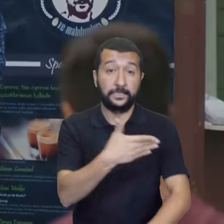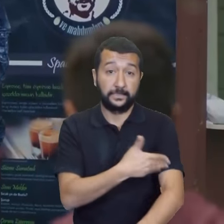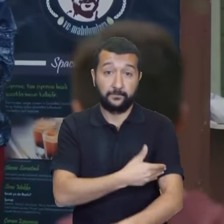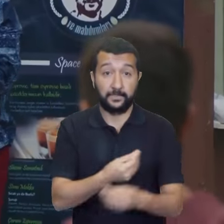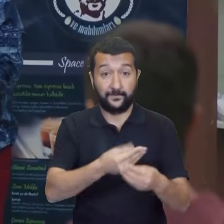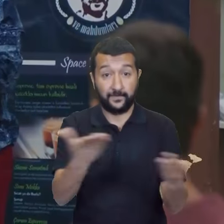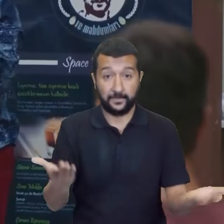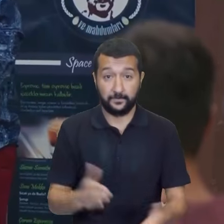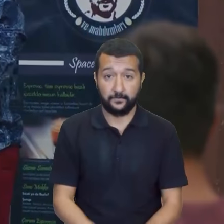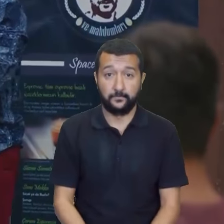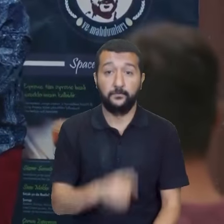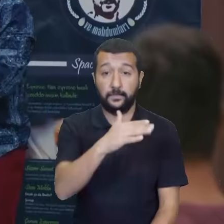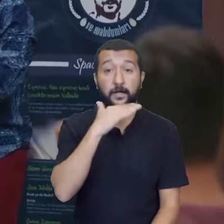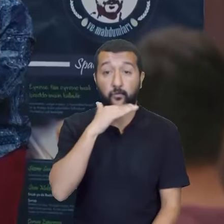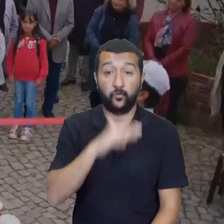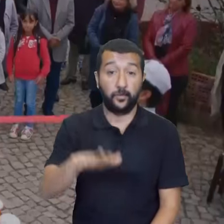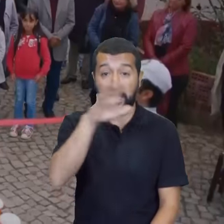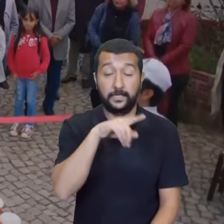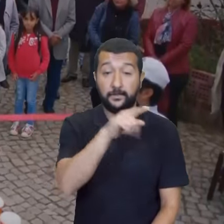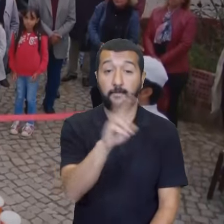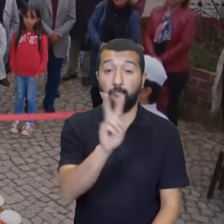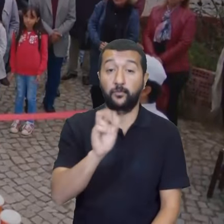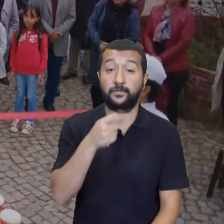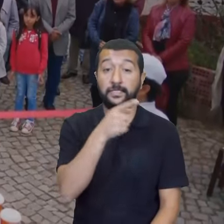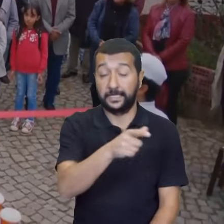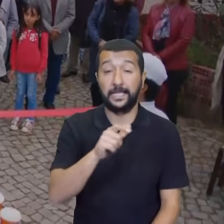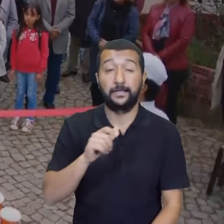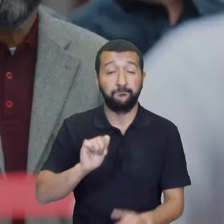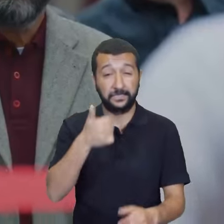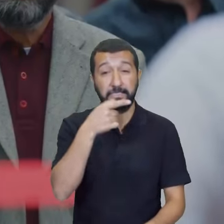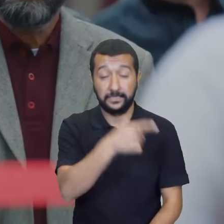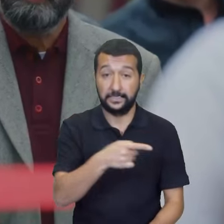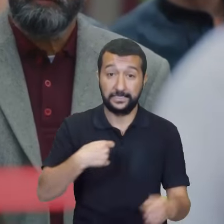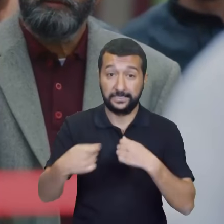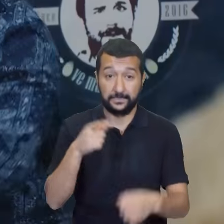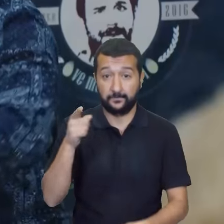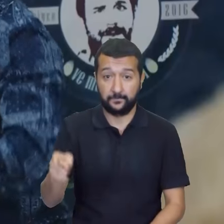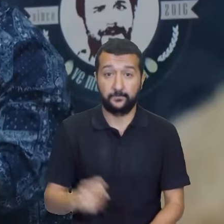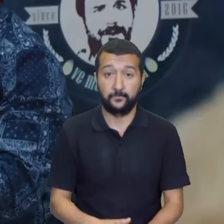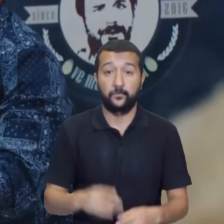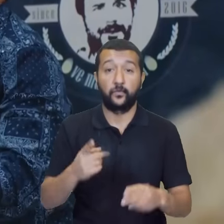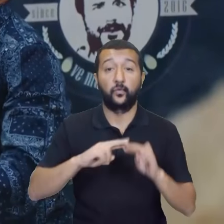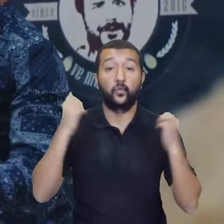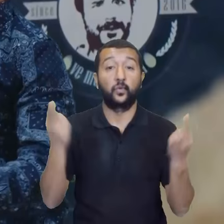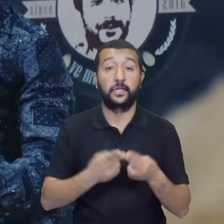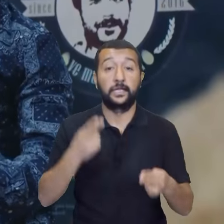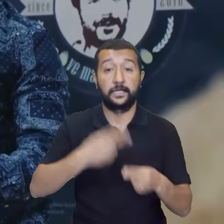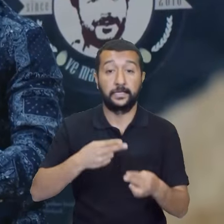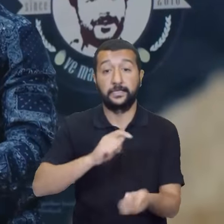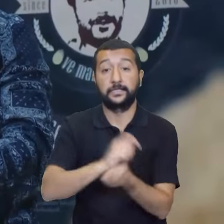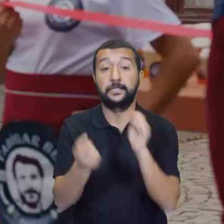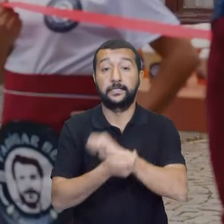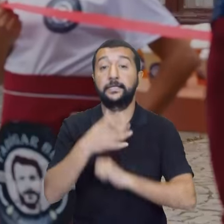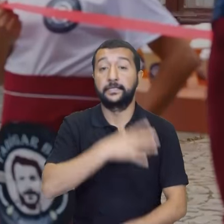Hizmet veren Avrupa'yı, modern ve kalender bu şirketimizi dünya markası haline